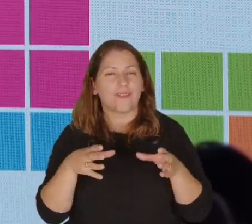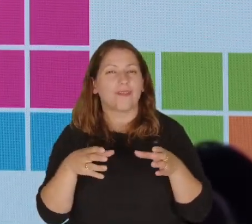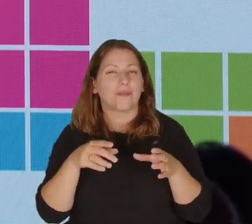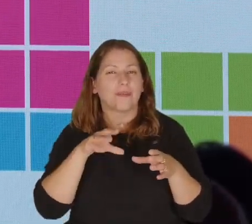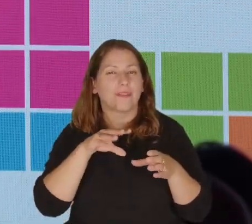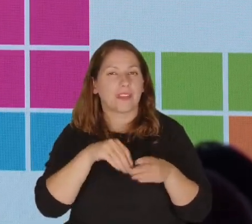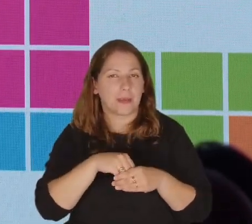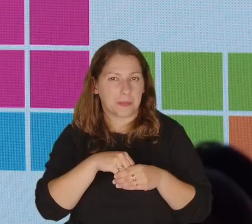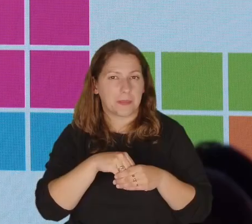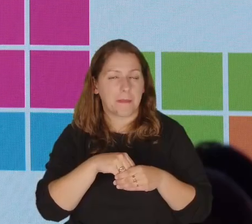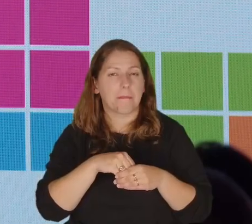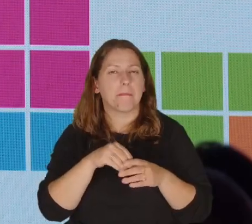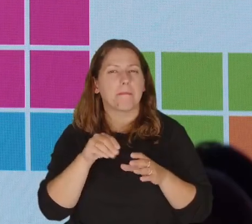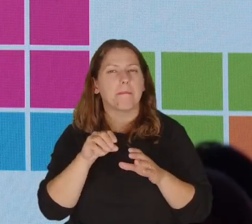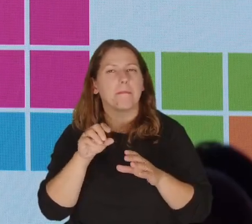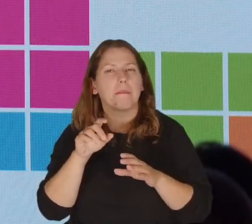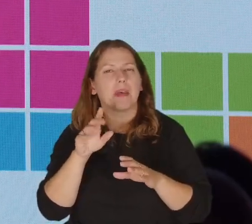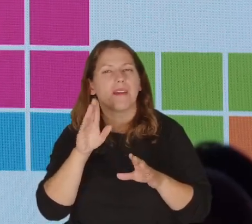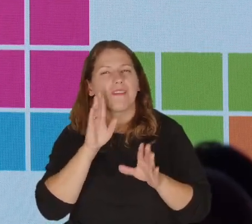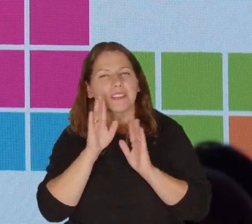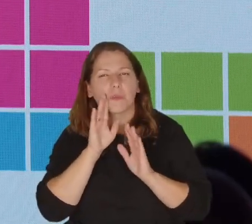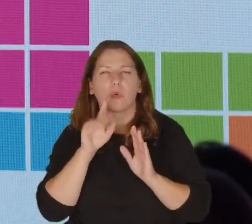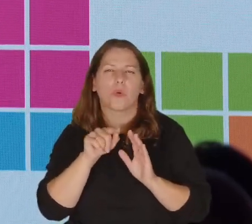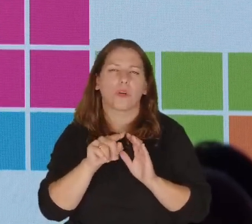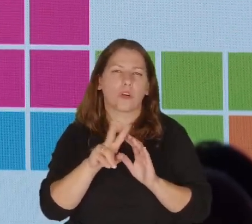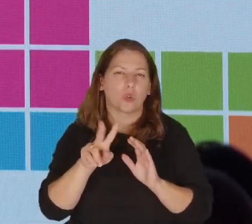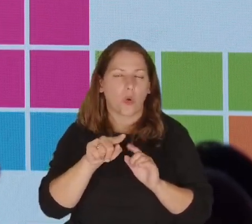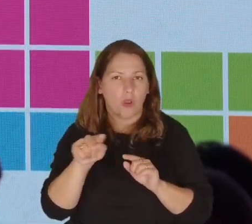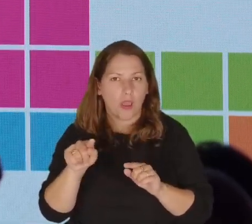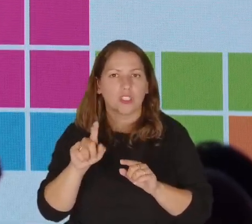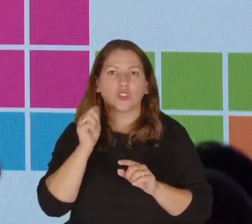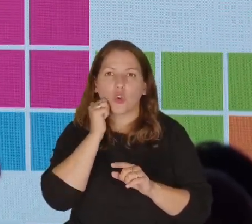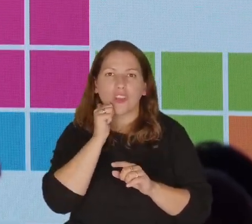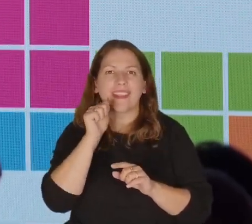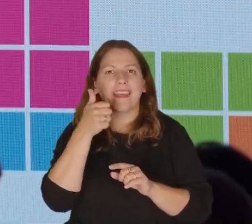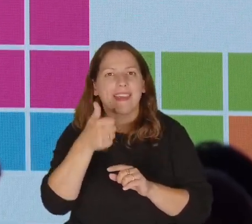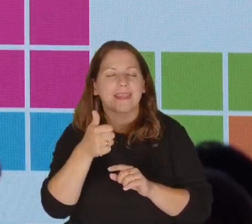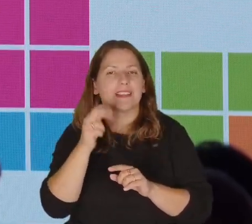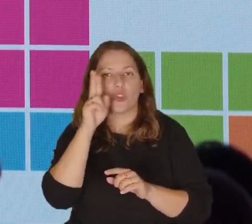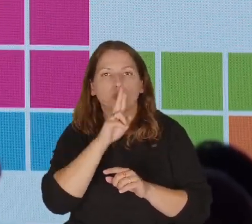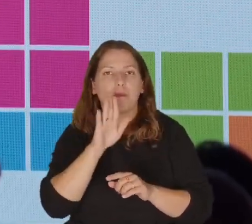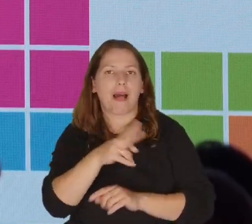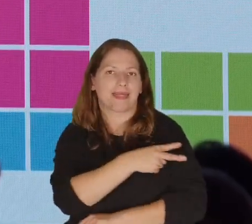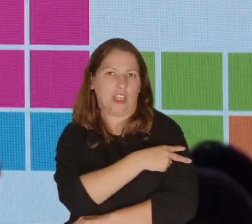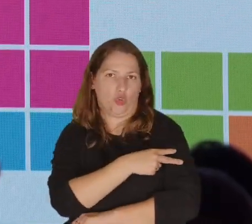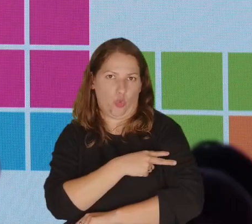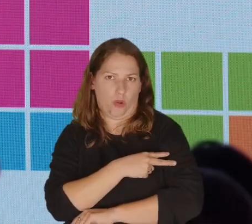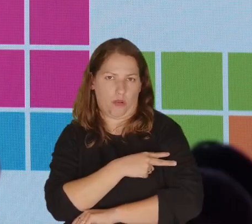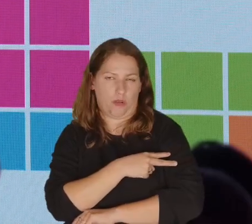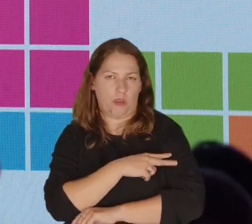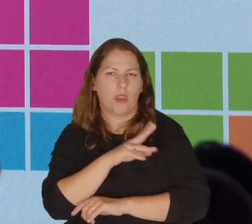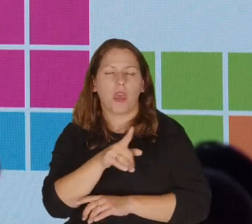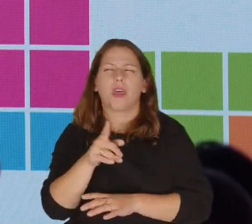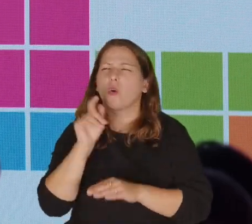z mediów społecznościowych codziennie jeden z rodziców ma dyżur. No i ten kolega się jakoś